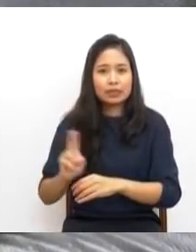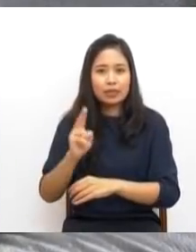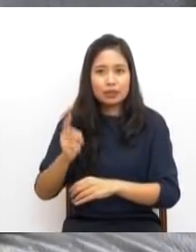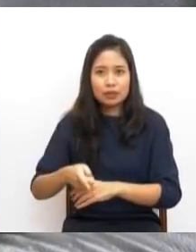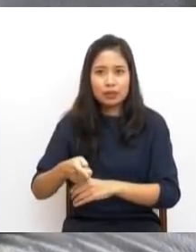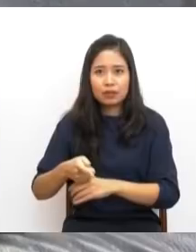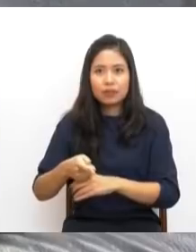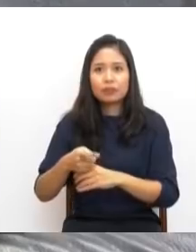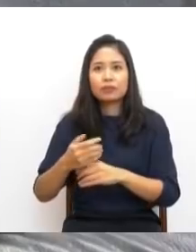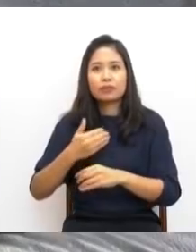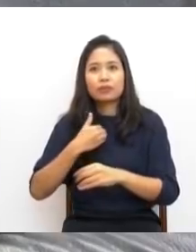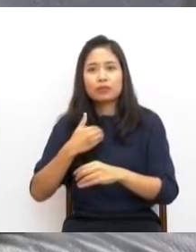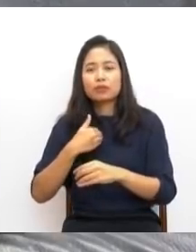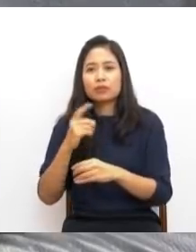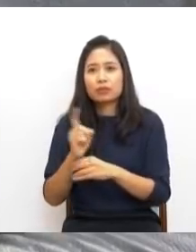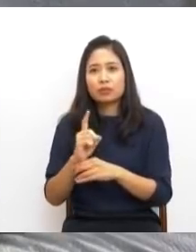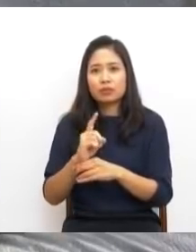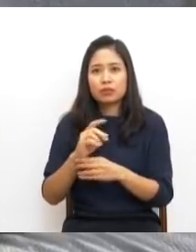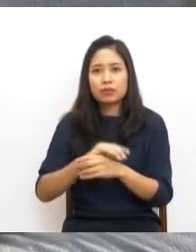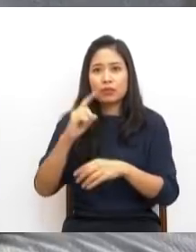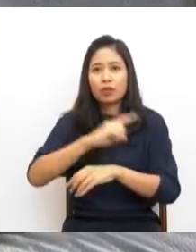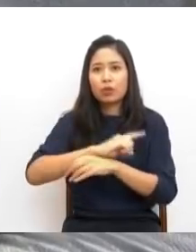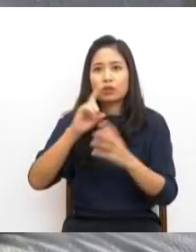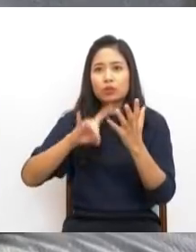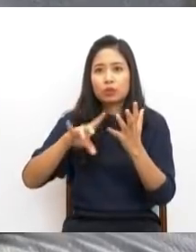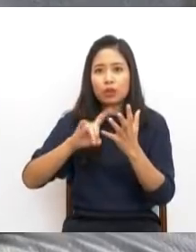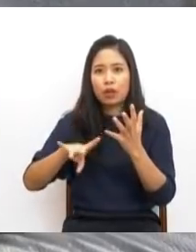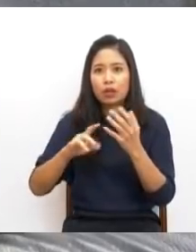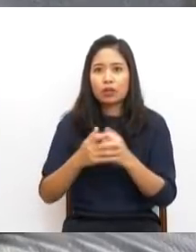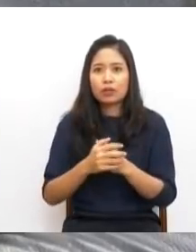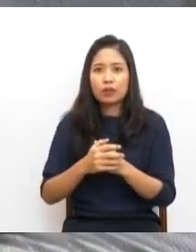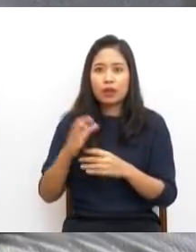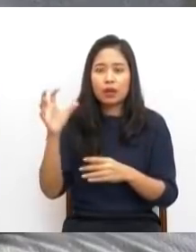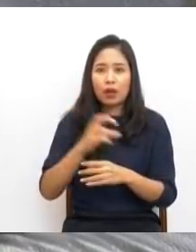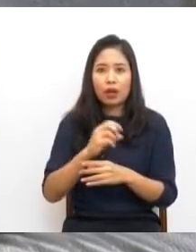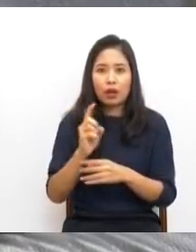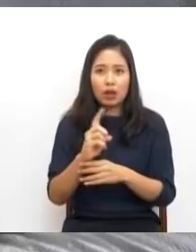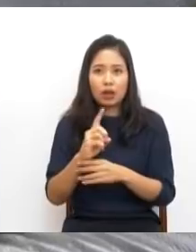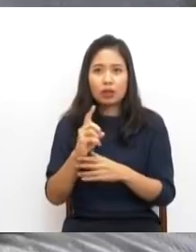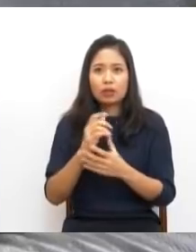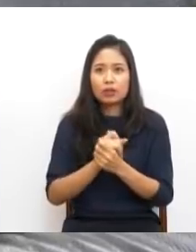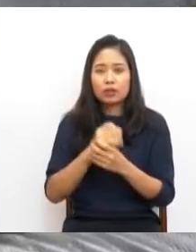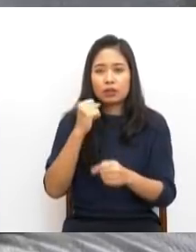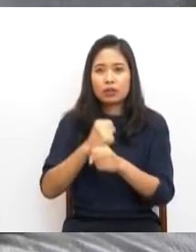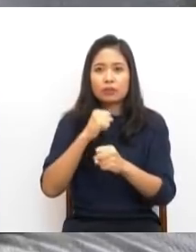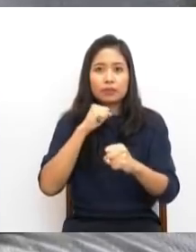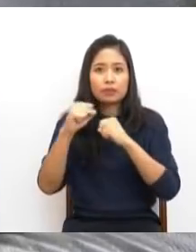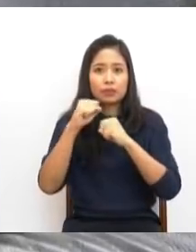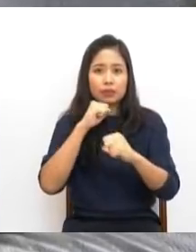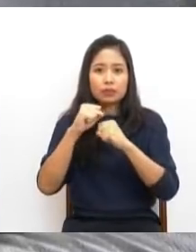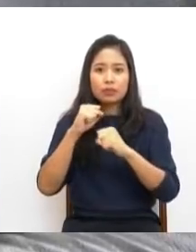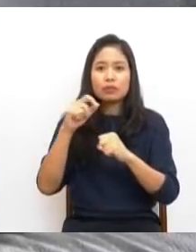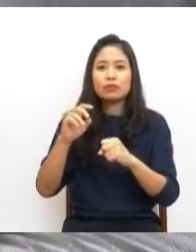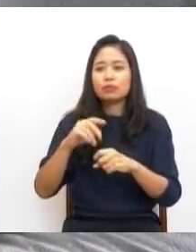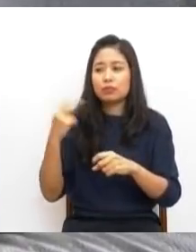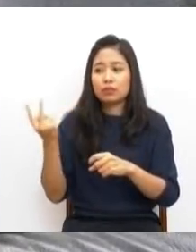แล้วเราก็มีพาร์ทนึงของวันสุดท้ายในการอบรมอะค่ะเราก็เหมือนกับมีการเนื่องจากเราเป็นสื่อเราเป็นสื่อมวลชนนะคะเ